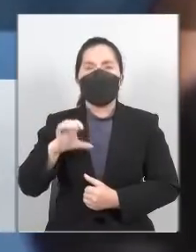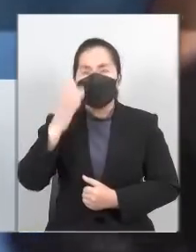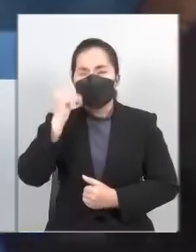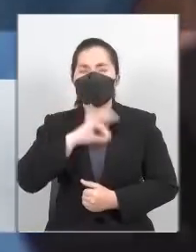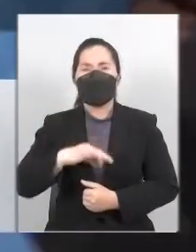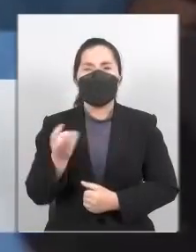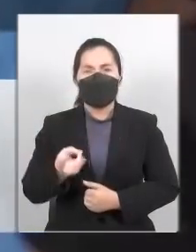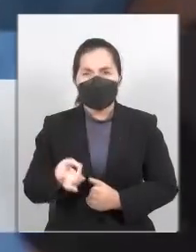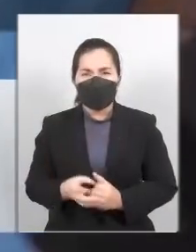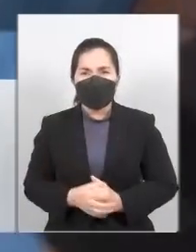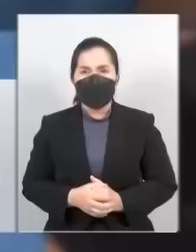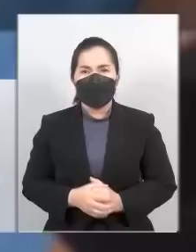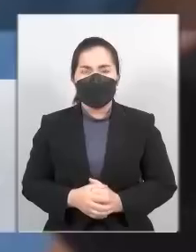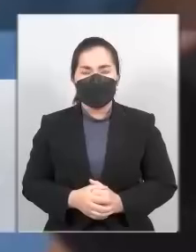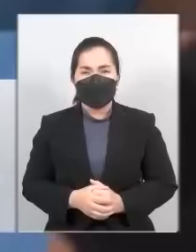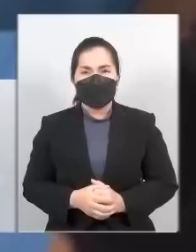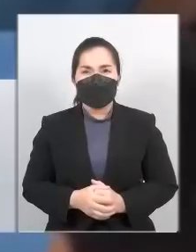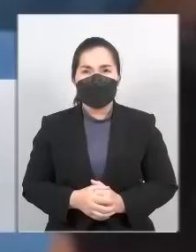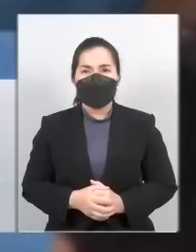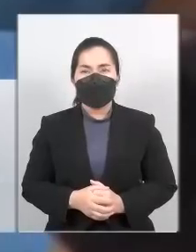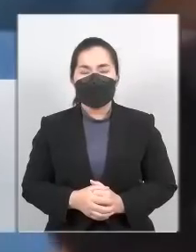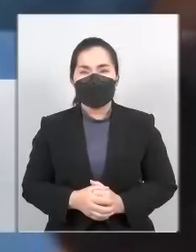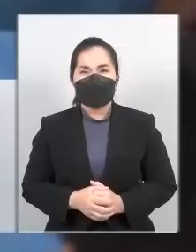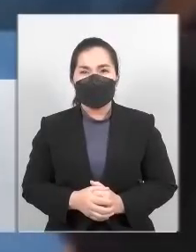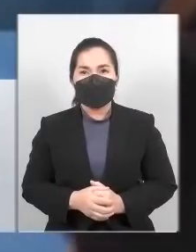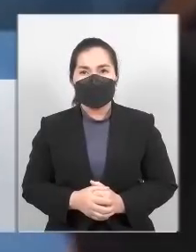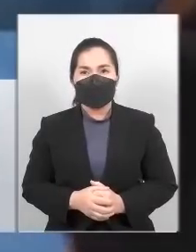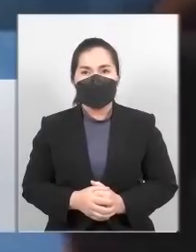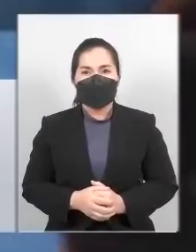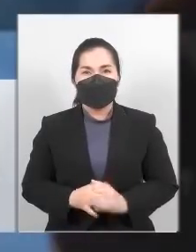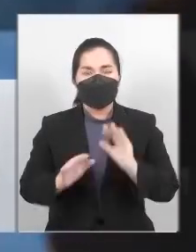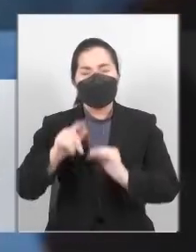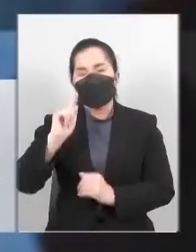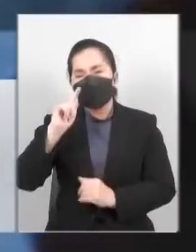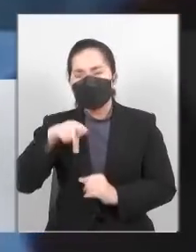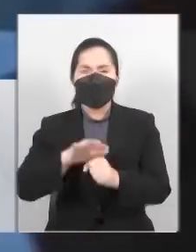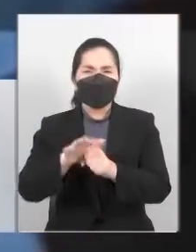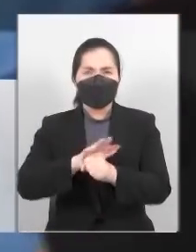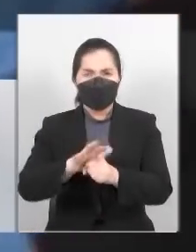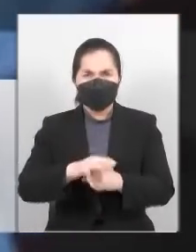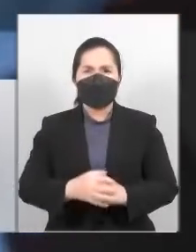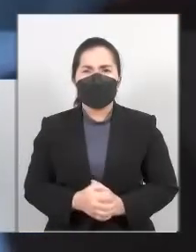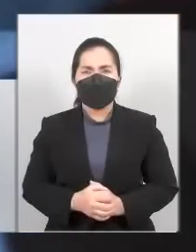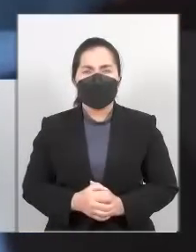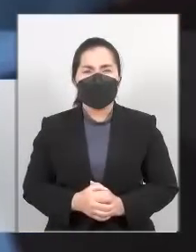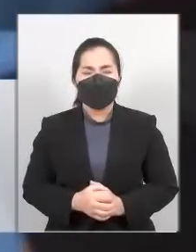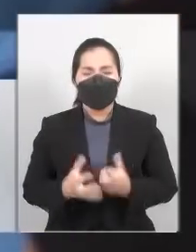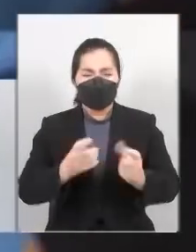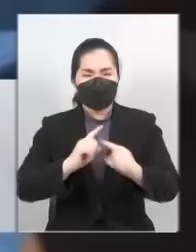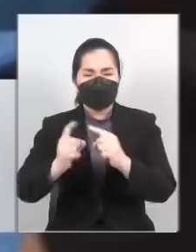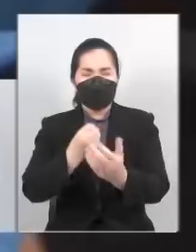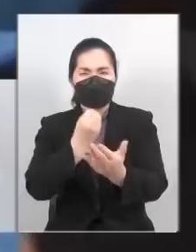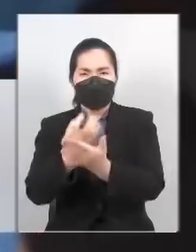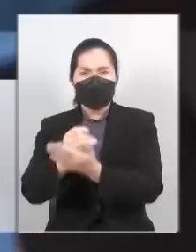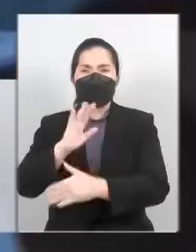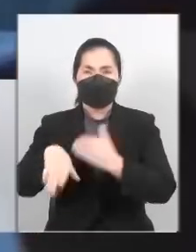อ่ะ มันน้อยไปเนาะป้าเน า ะ เนาะน้อยไปเนาะสัก1,000พอดี เนาะจะได้ข้าวของ แพงหมดเล